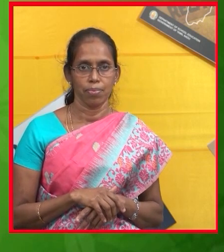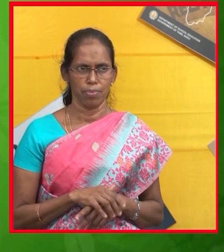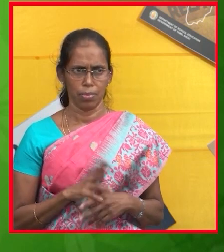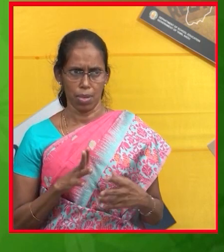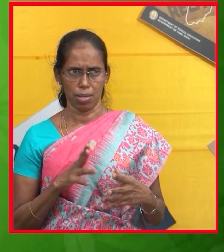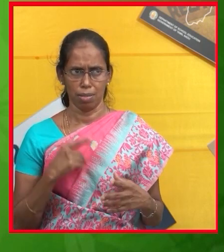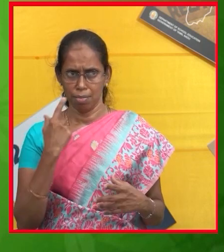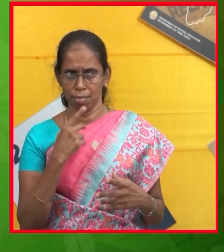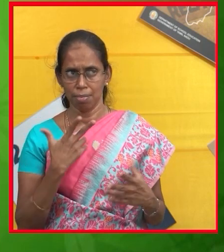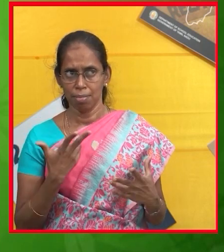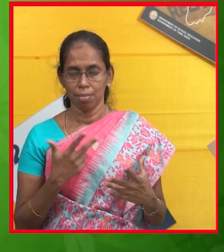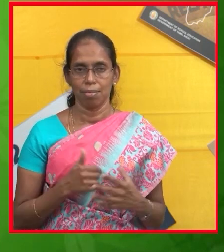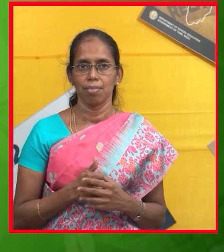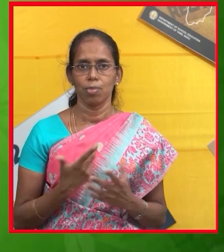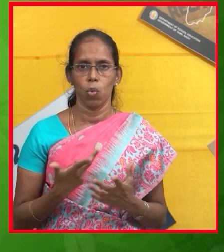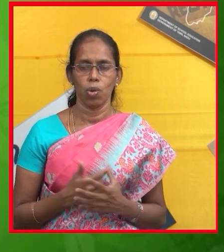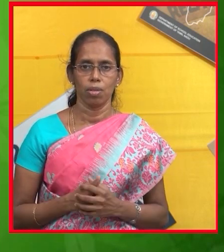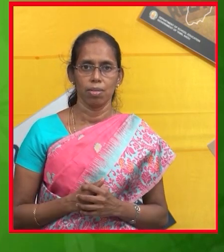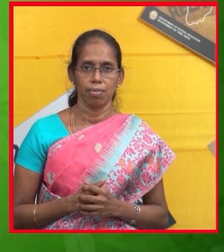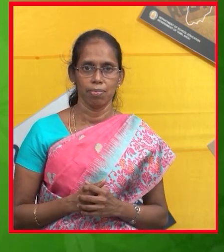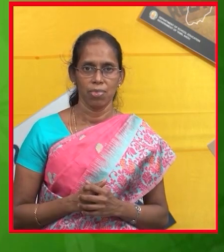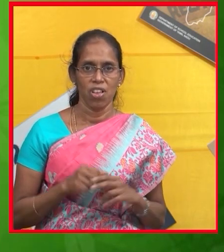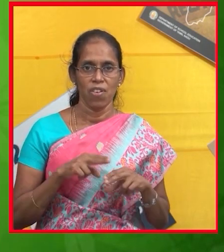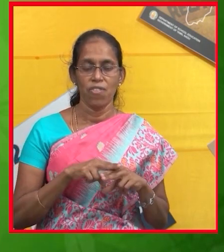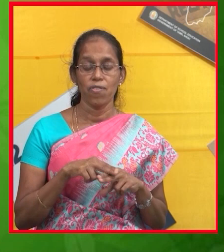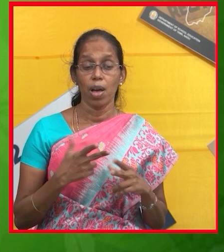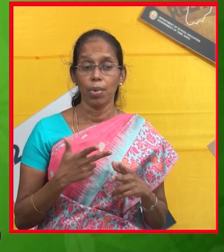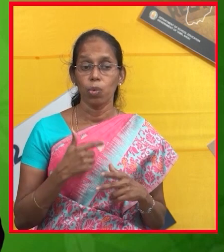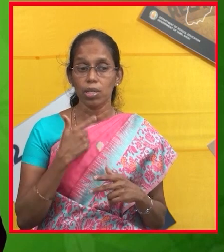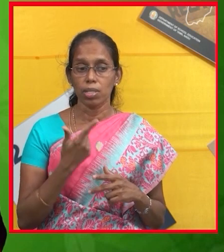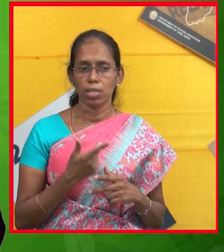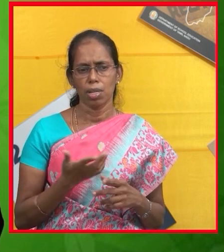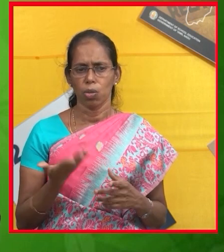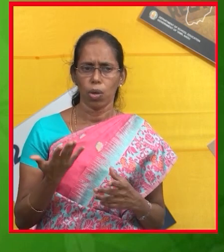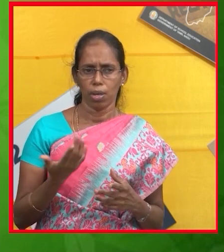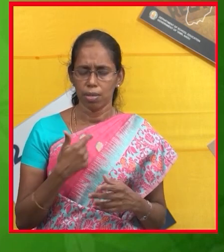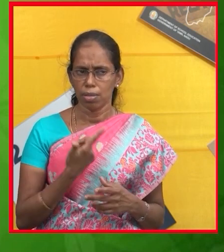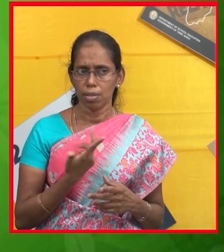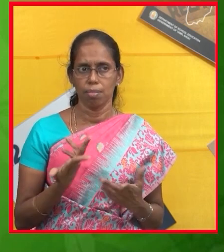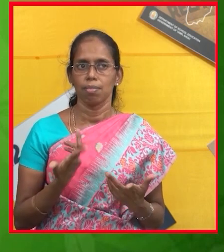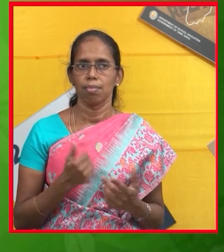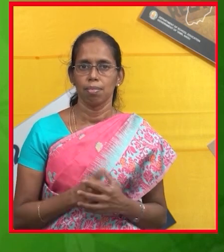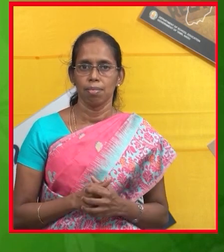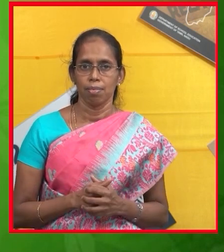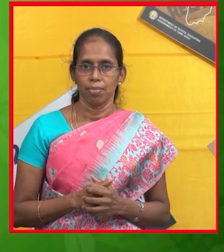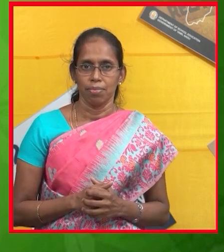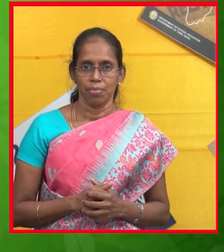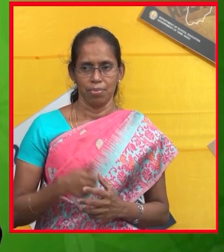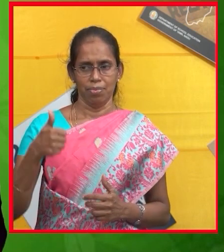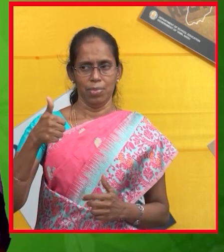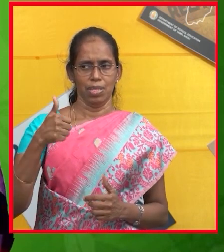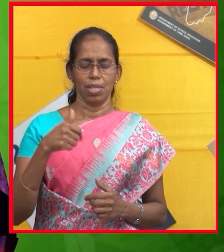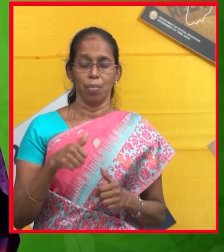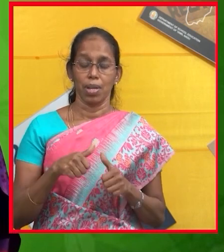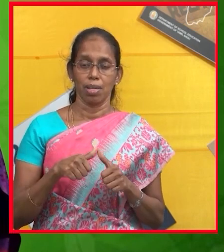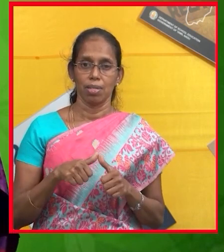பண்ணாங்க, என்ன மாதிரி வெளிப்படுத்தினாங்க அவங்களோட கருத்துக்களை அப்படின்னு கேட்குறாங்க. அகெயின் கேப்டன் வந்து